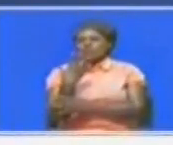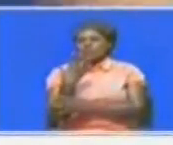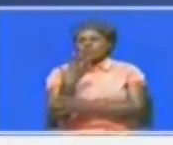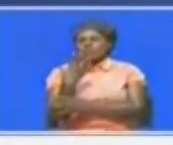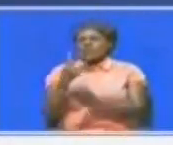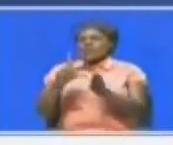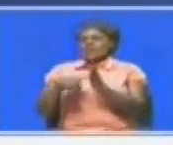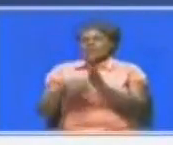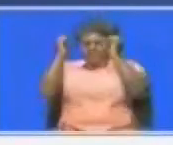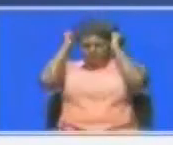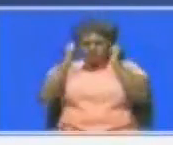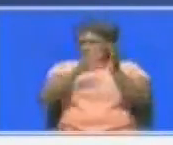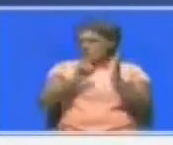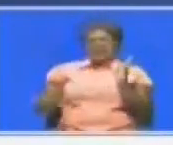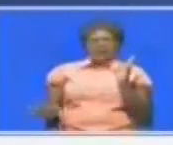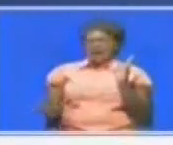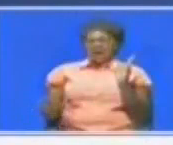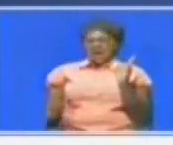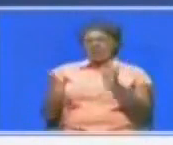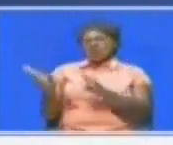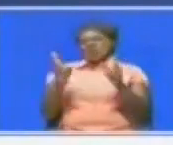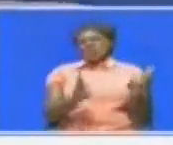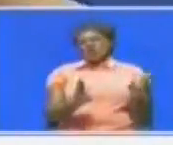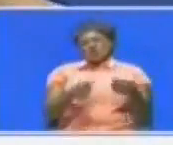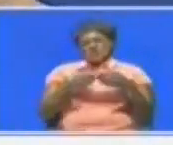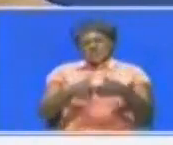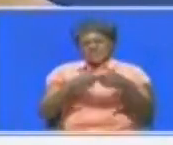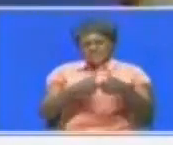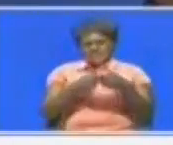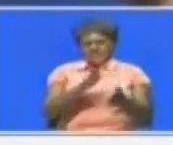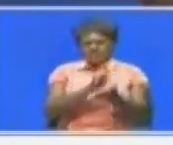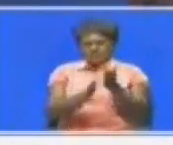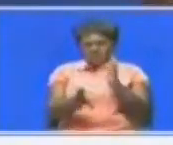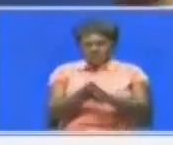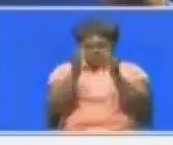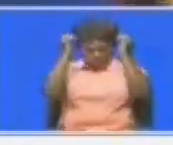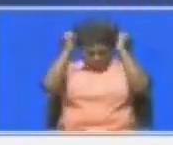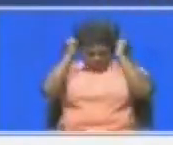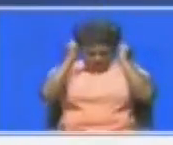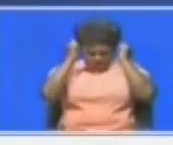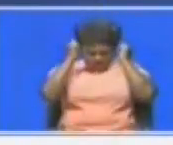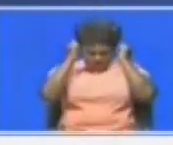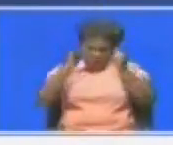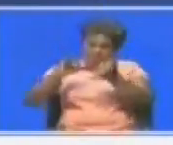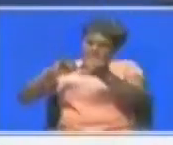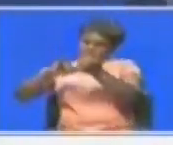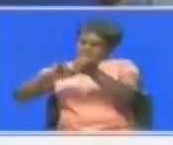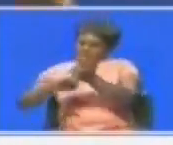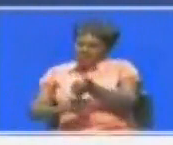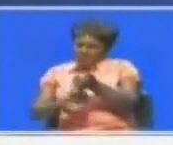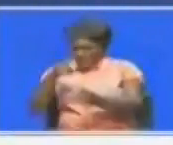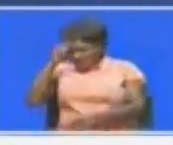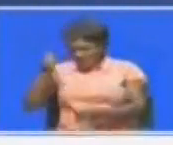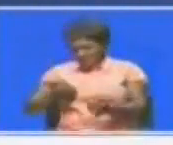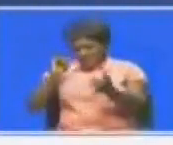mpangoni, mambo yanabadilika, anaona ah, huu si nimeshamzoea, wacha nikule hivyo hivyo. Kwa hivyo lazima uangalie, unaoa utamheshimu